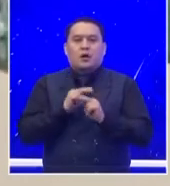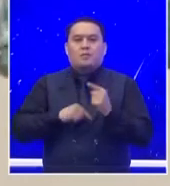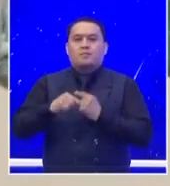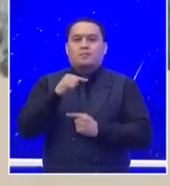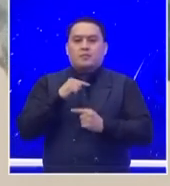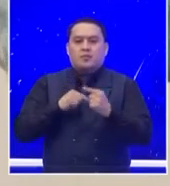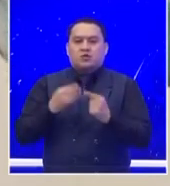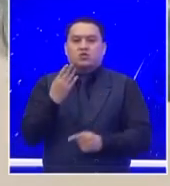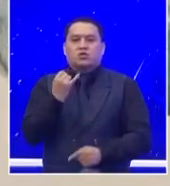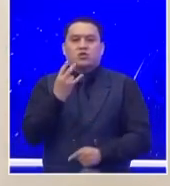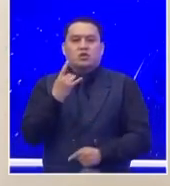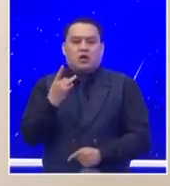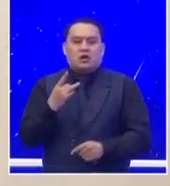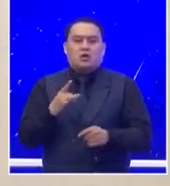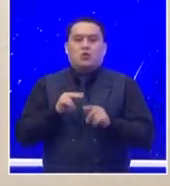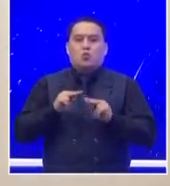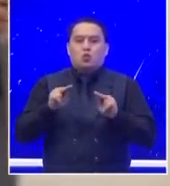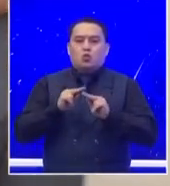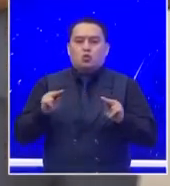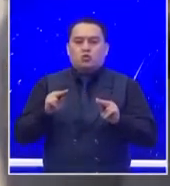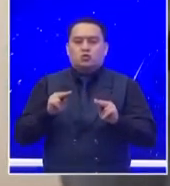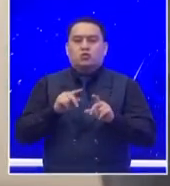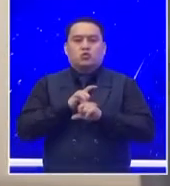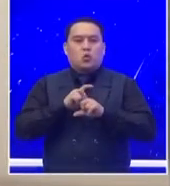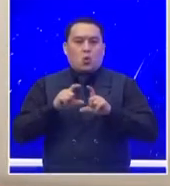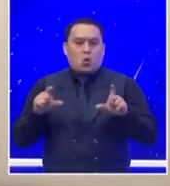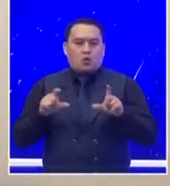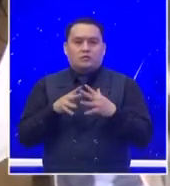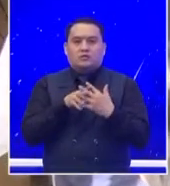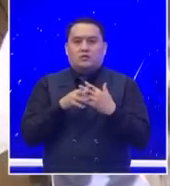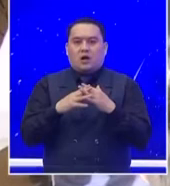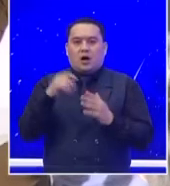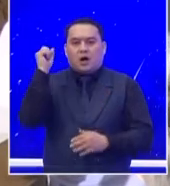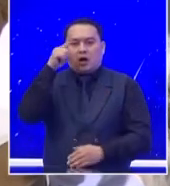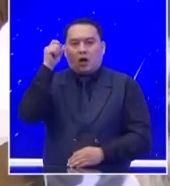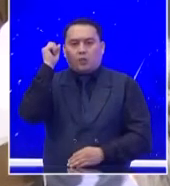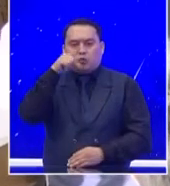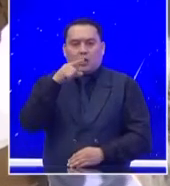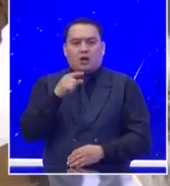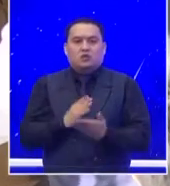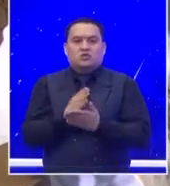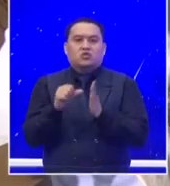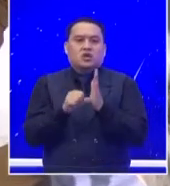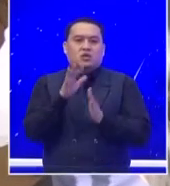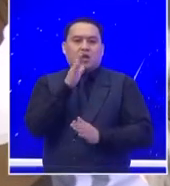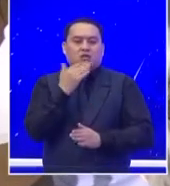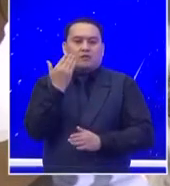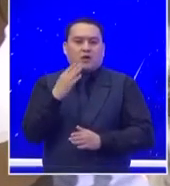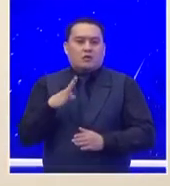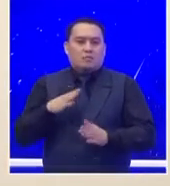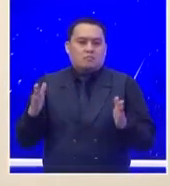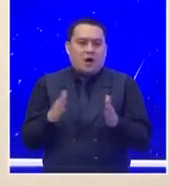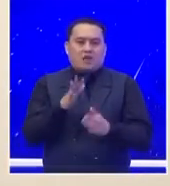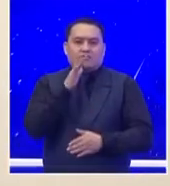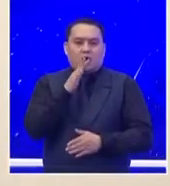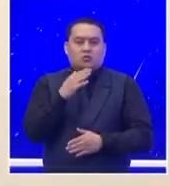Шинар Ерекзе. Она учитель средней школы имени Шокана Уалиханова в поселке Карабулак. Стаж работы 6 лет. За этот, казалось бы, небольшой